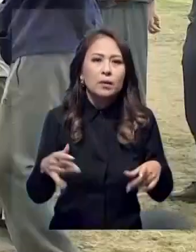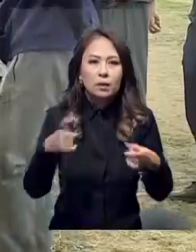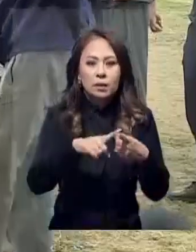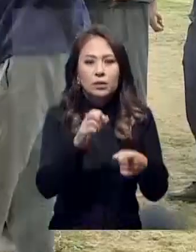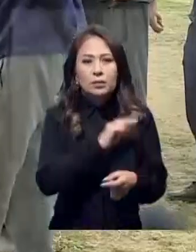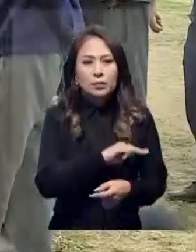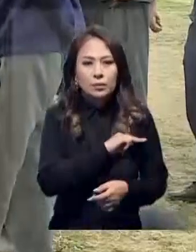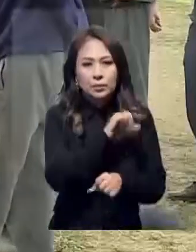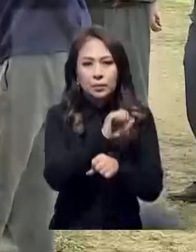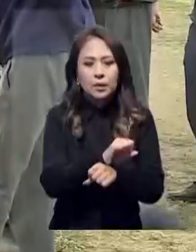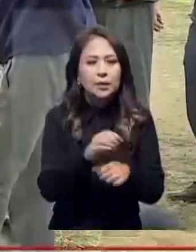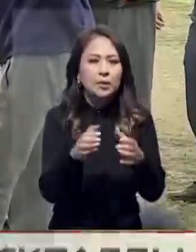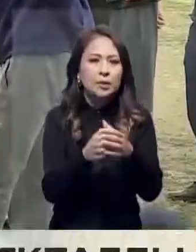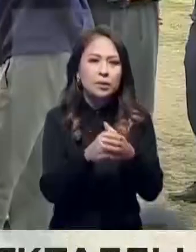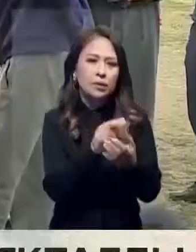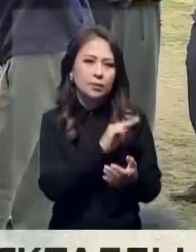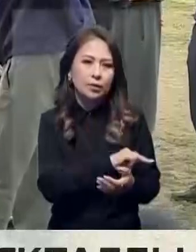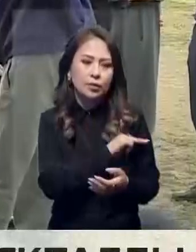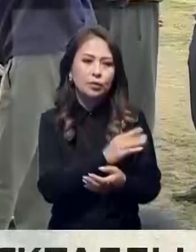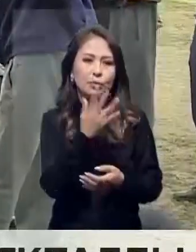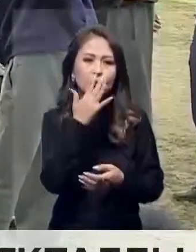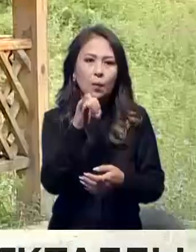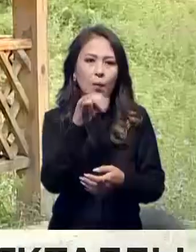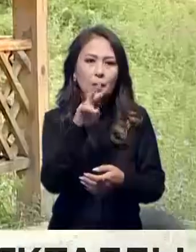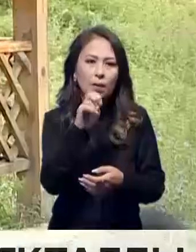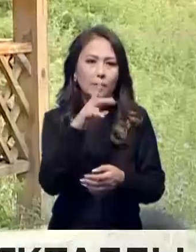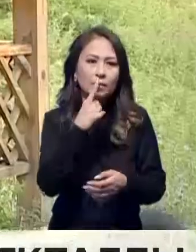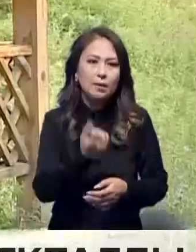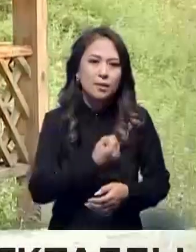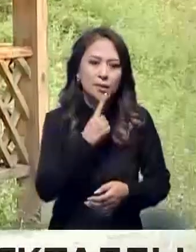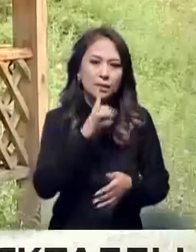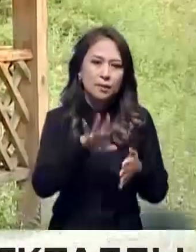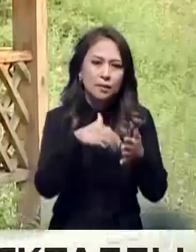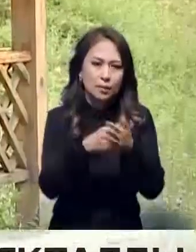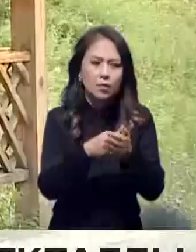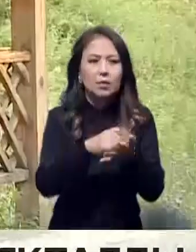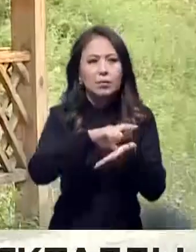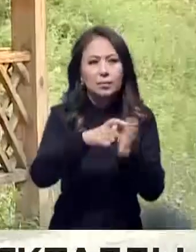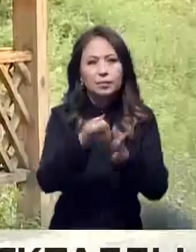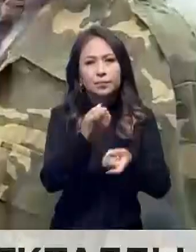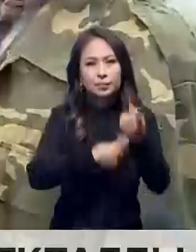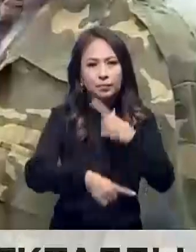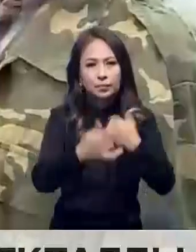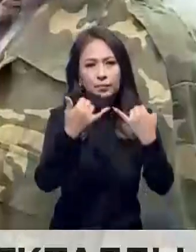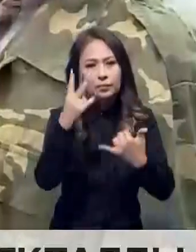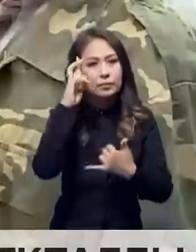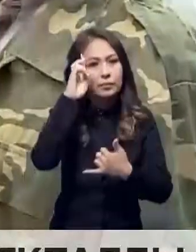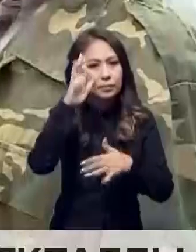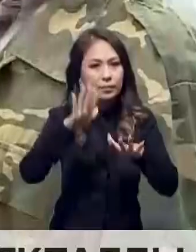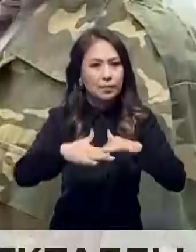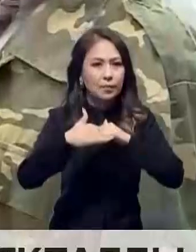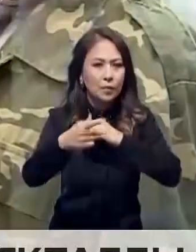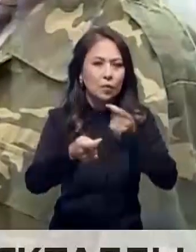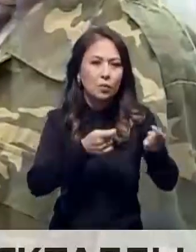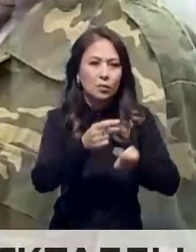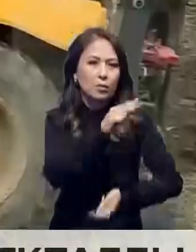штаб жұмысын тоқтатты. Департамент қызметкерлері және ұлттық ұланның сарбаздары әскери бөлімге қайтты. Қазір екі елді мекенде